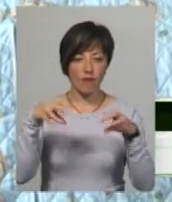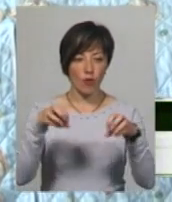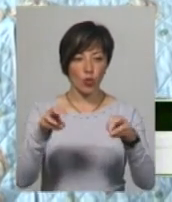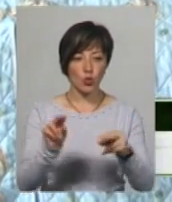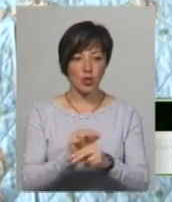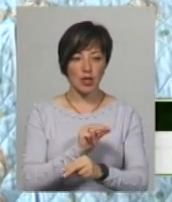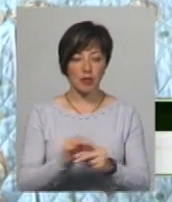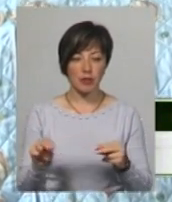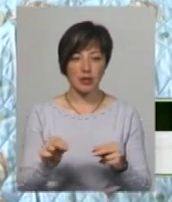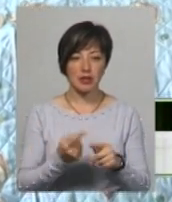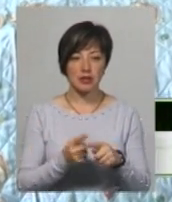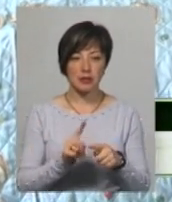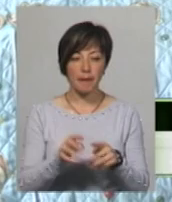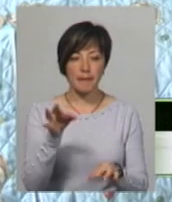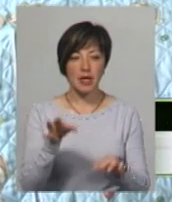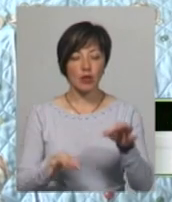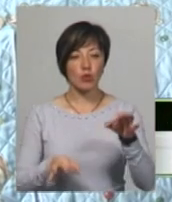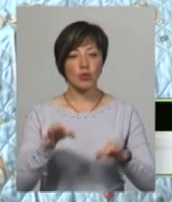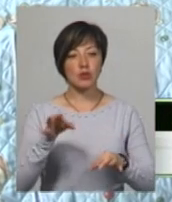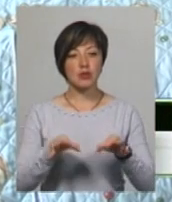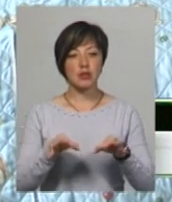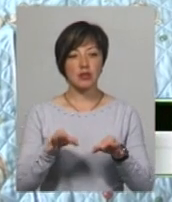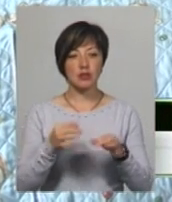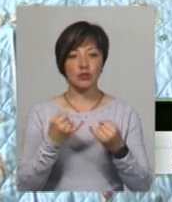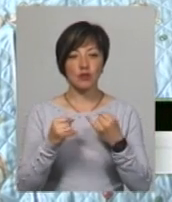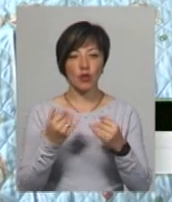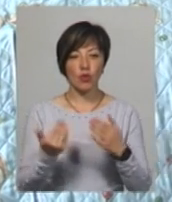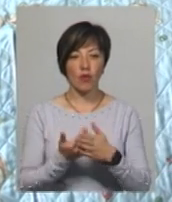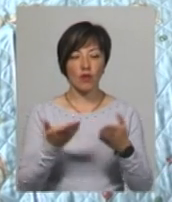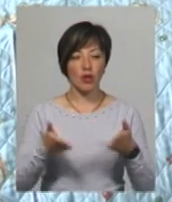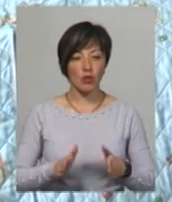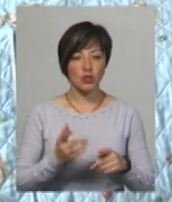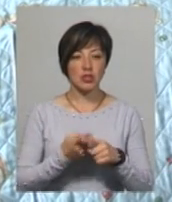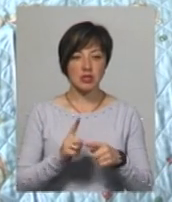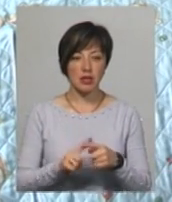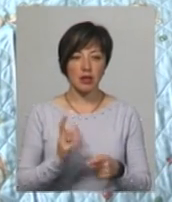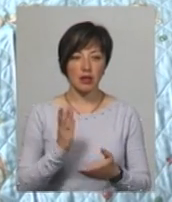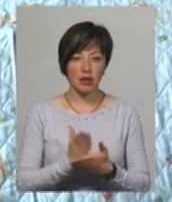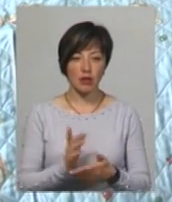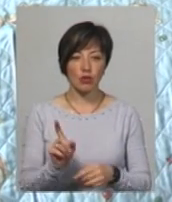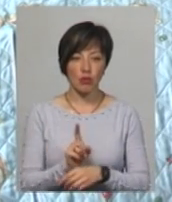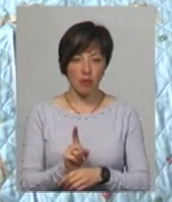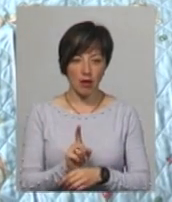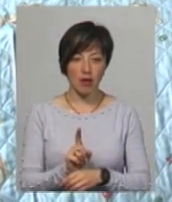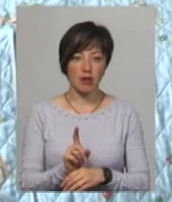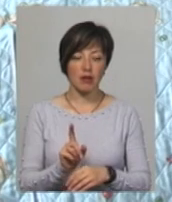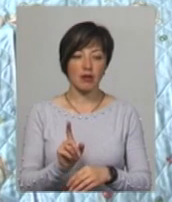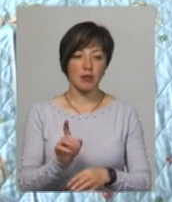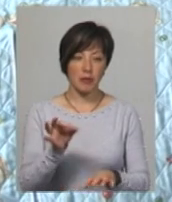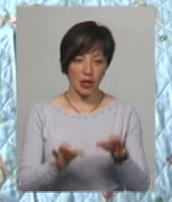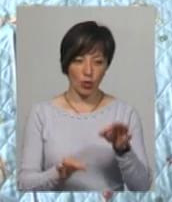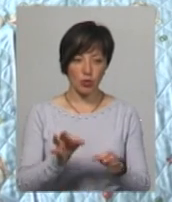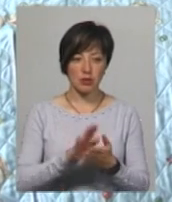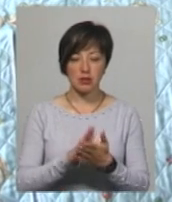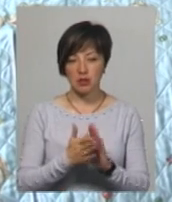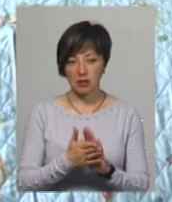як фізіологічна жовтяниця новонароджених – це є нормальний фізіологічний